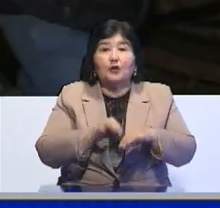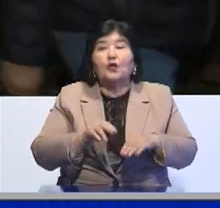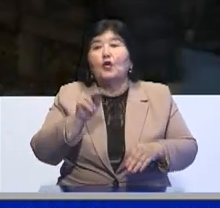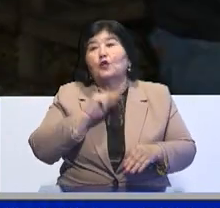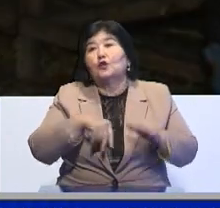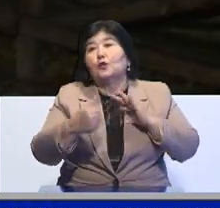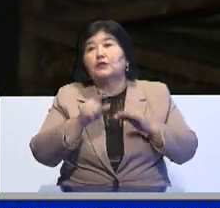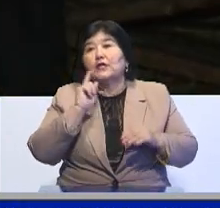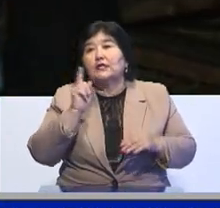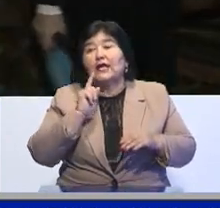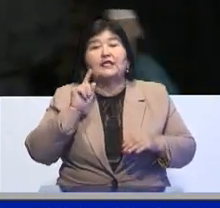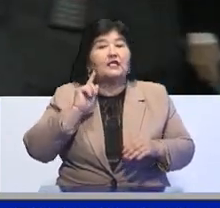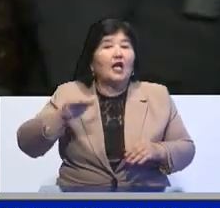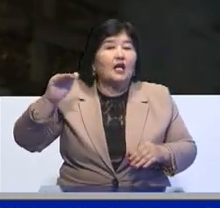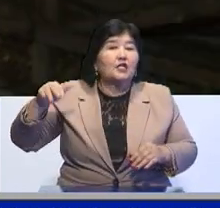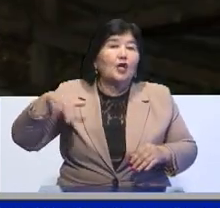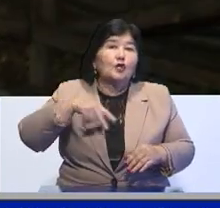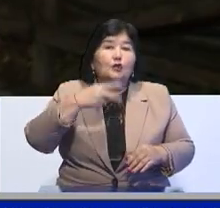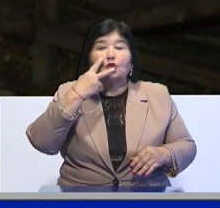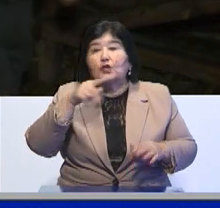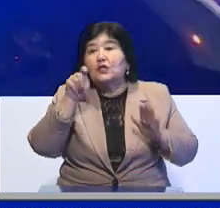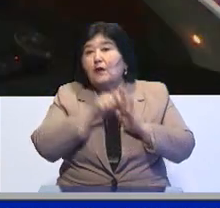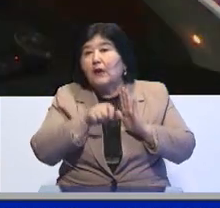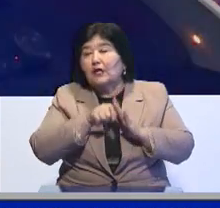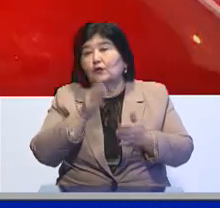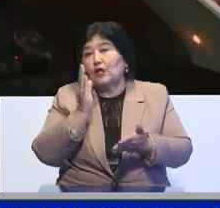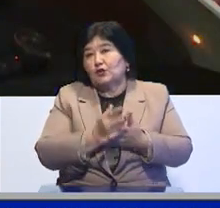жұмыссыз жастар мен жеткіншектердің жүріс-тұрысын бақылауда ұстап отыр.